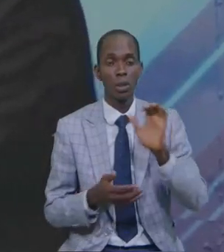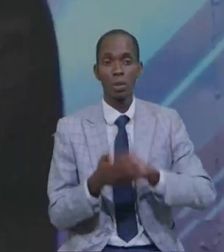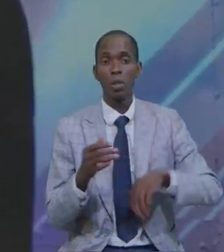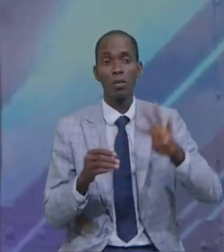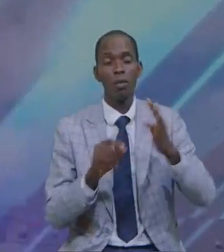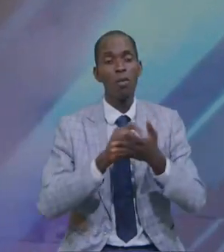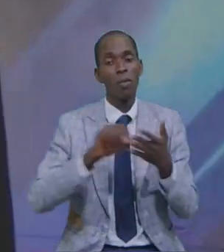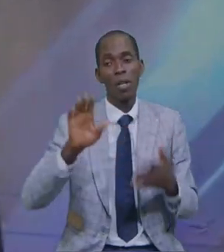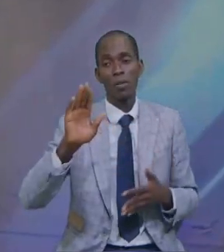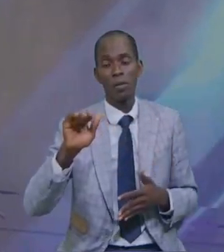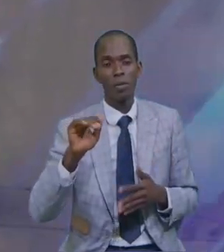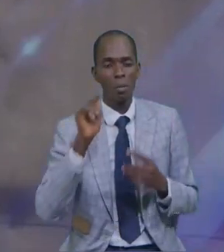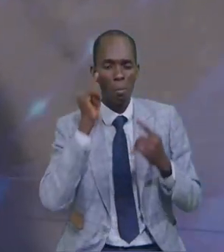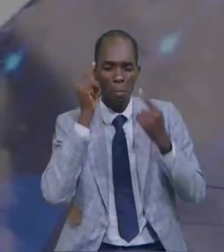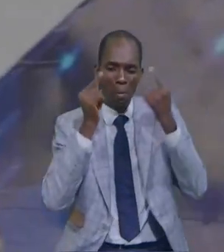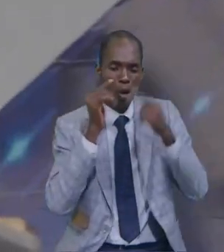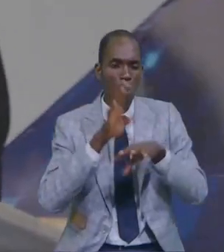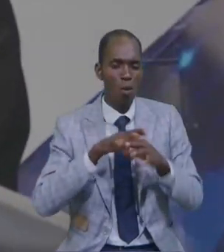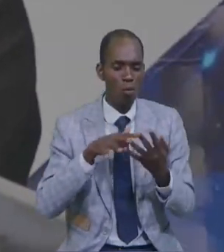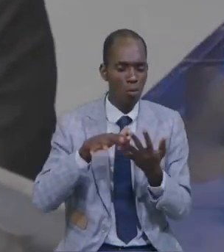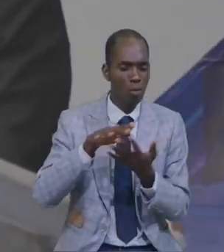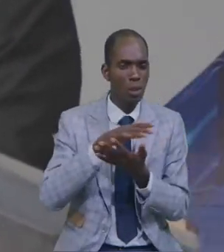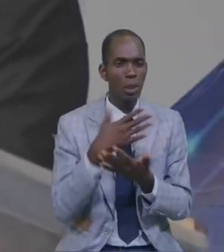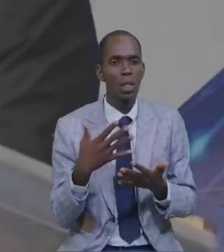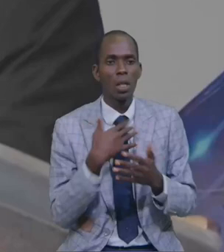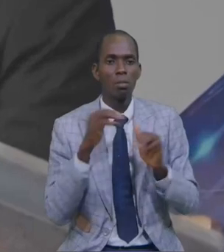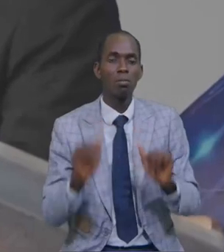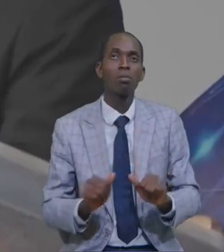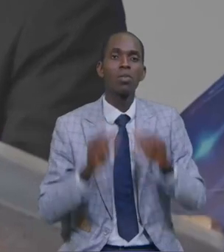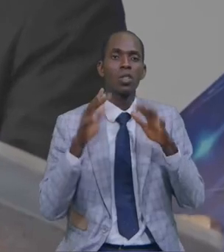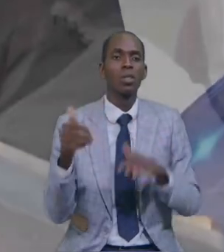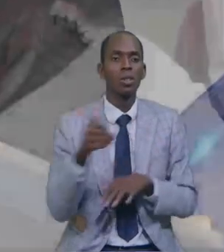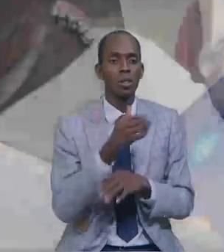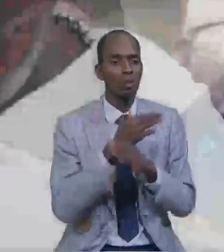elles, afin que tes progrès soient évidents pour tous.